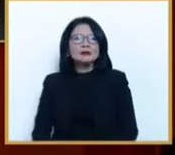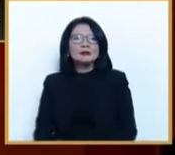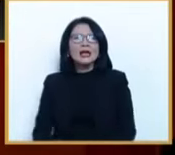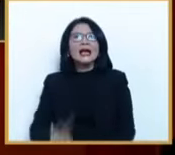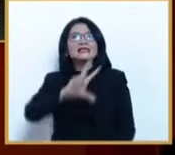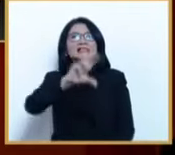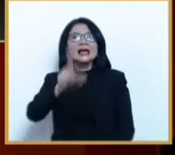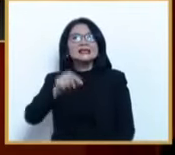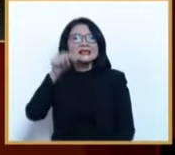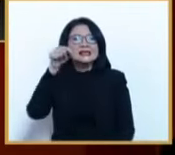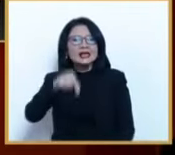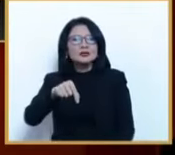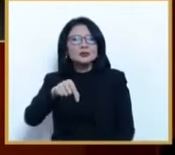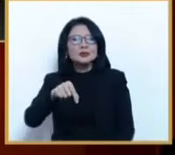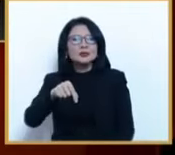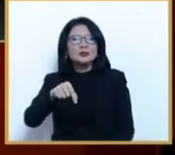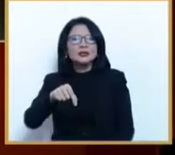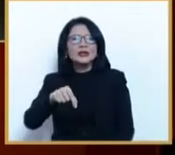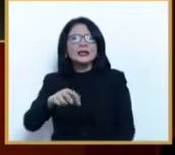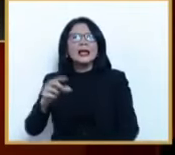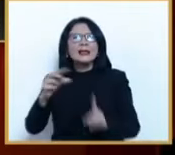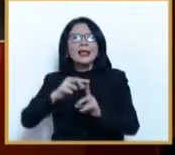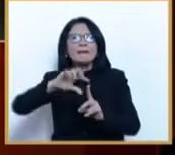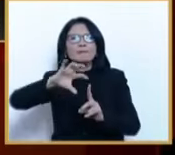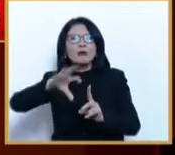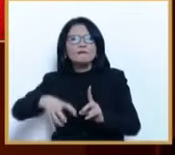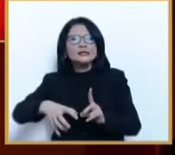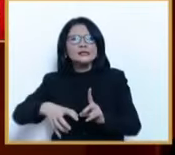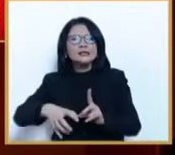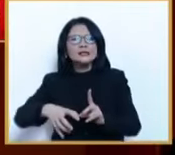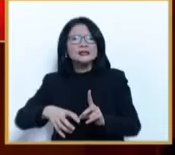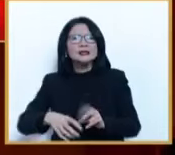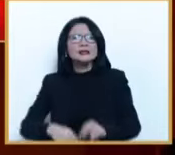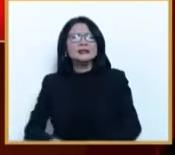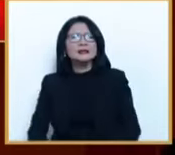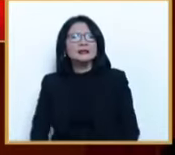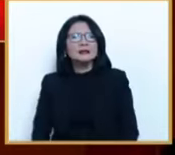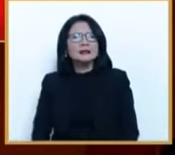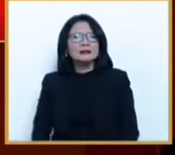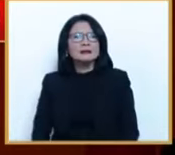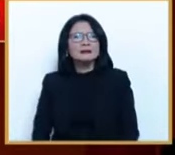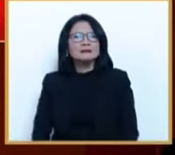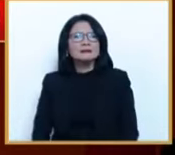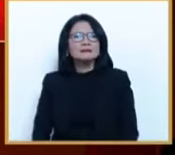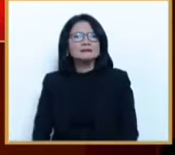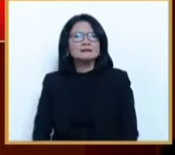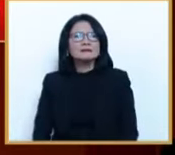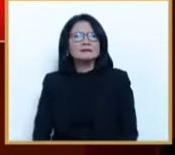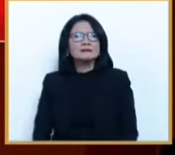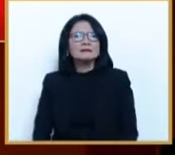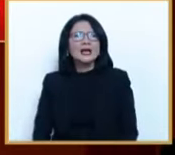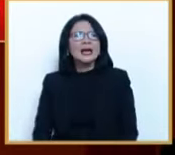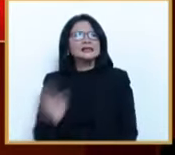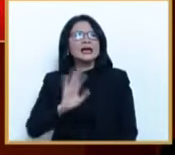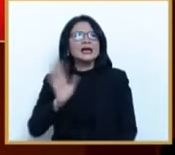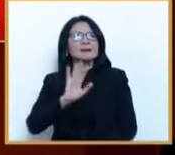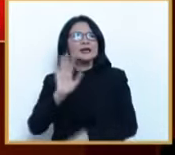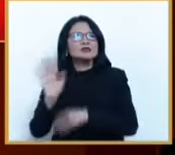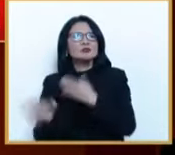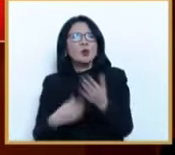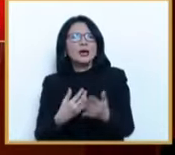satu-satunya salah satu menjadi provinsi yang miskin jadi jangan sampai semua itu